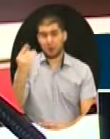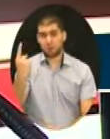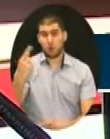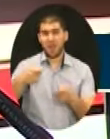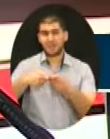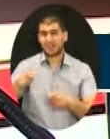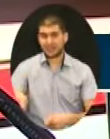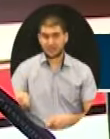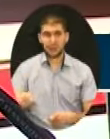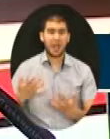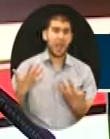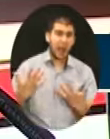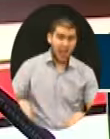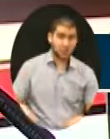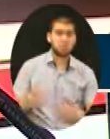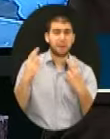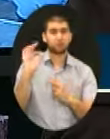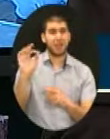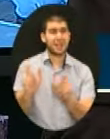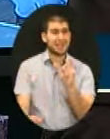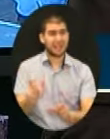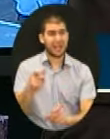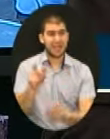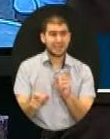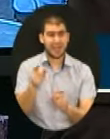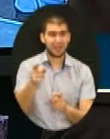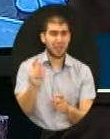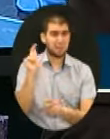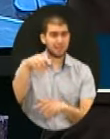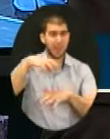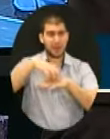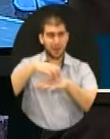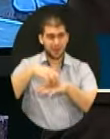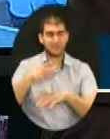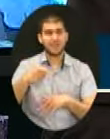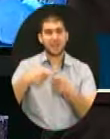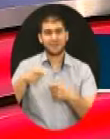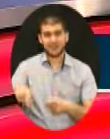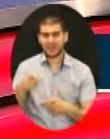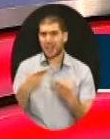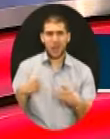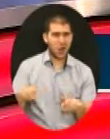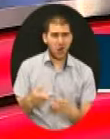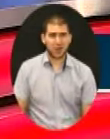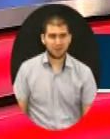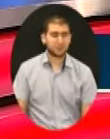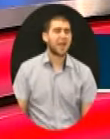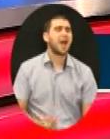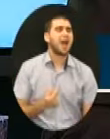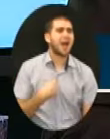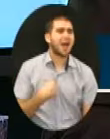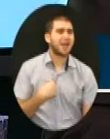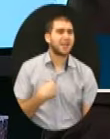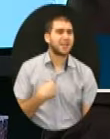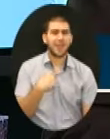חבר כנסת חלש יותר ממעמדך כאזרח, כי כאזרח עלית להר הבית. לא, לחלוטין. וכחבר כנסת אתה לא יכול. אז אורית, אני אעמד אותך